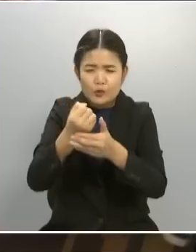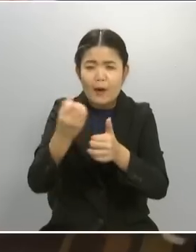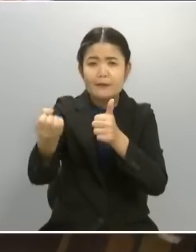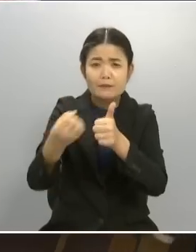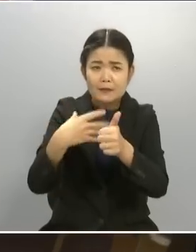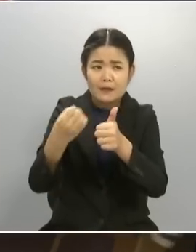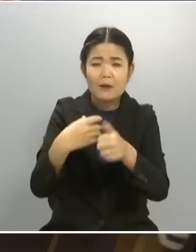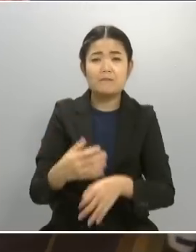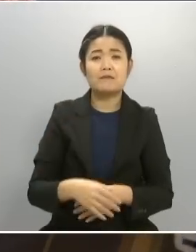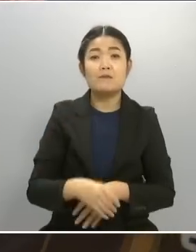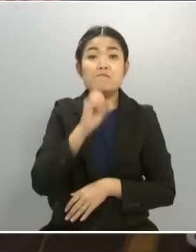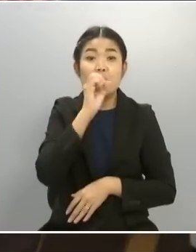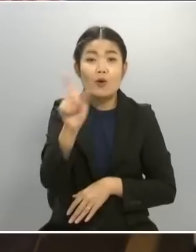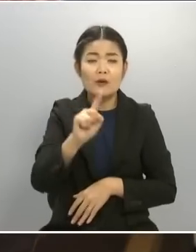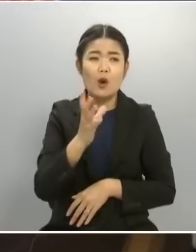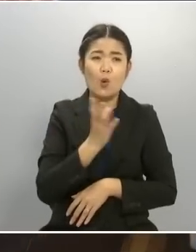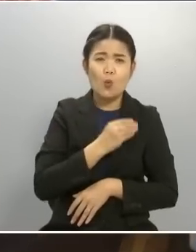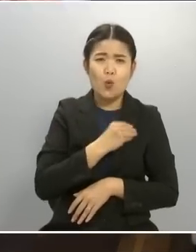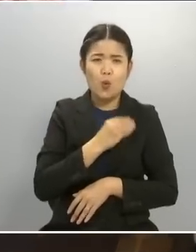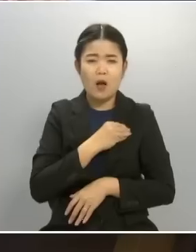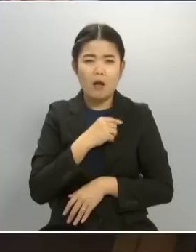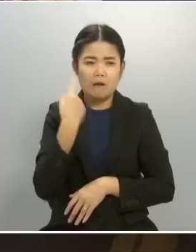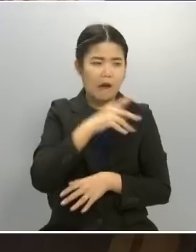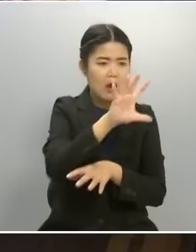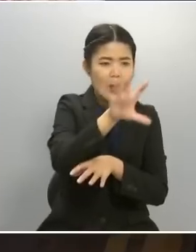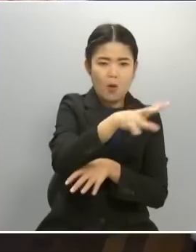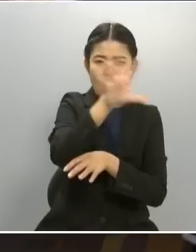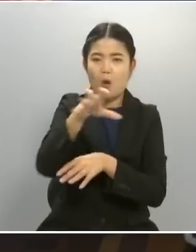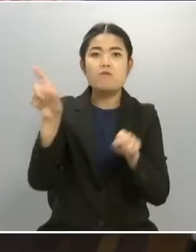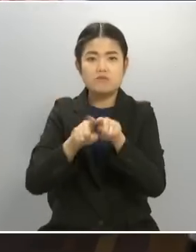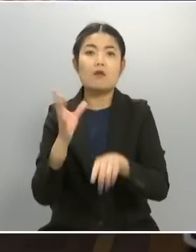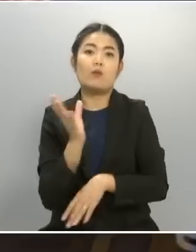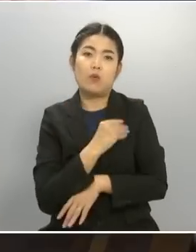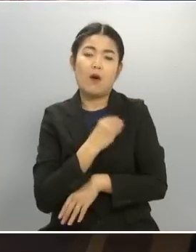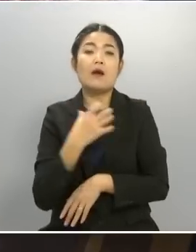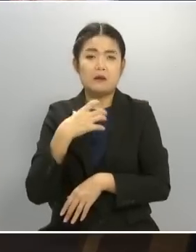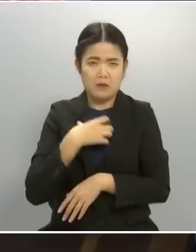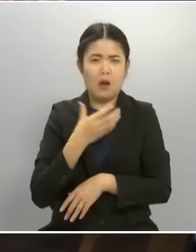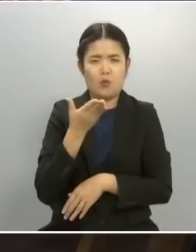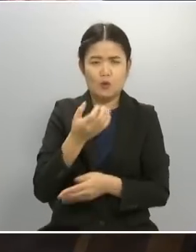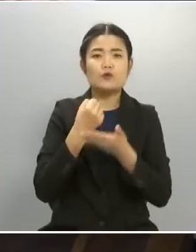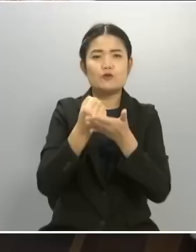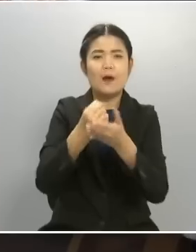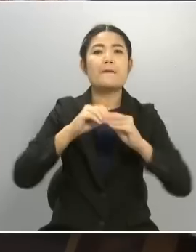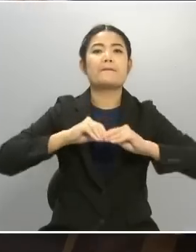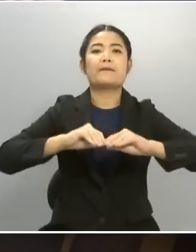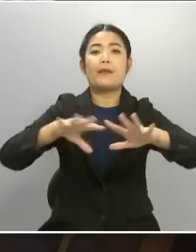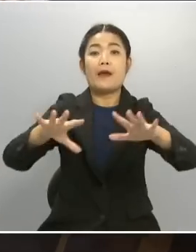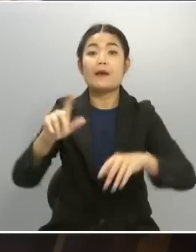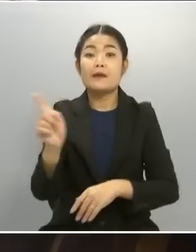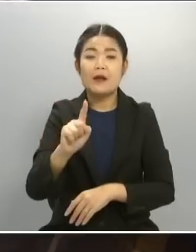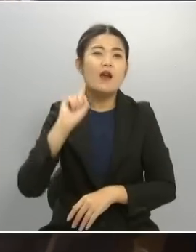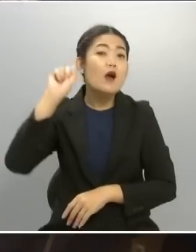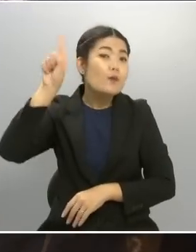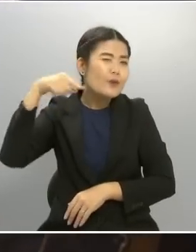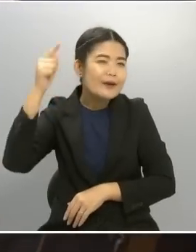เรือบกกลัวจะมีคนตกเป็นเหยื่อมิจฉาชีพต้องการให้เผยแพร่เรื่องนี้ออกมาลักษณะก็คือมีสาว